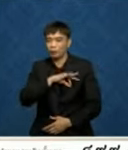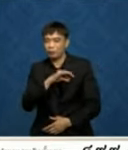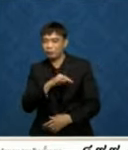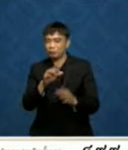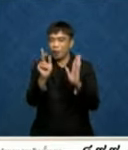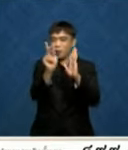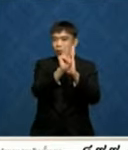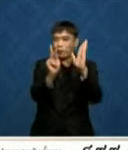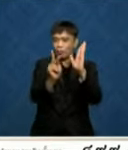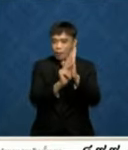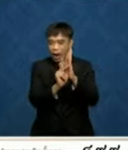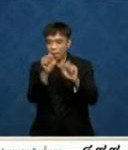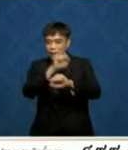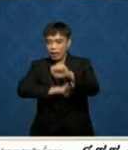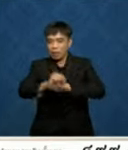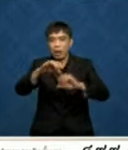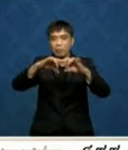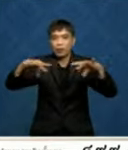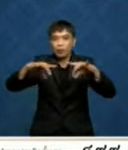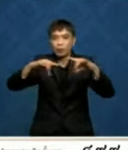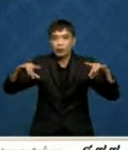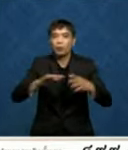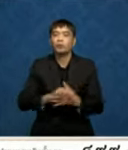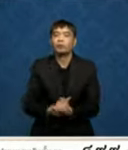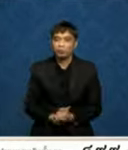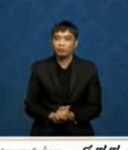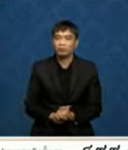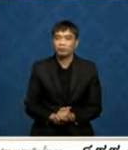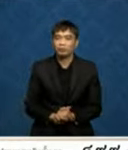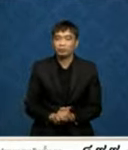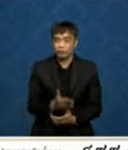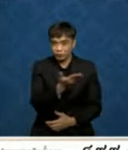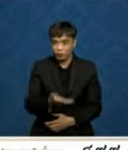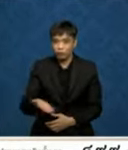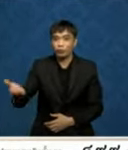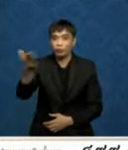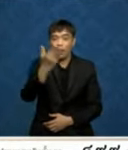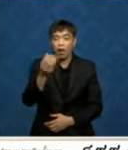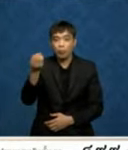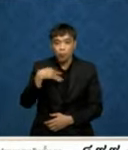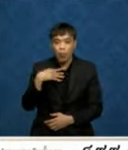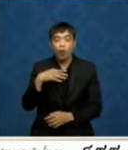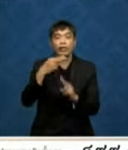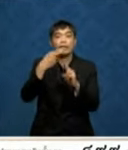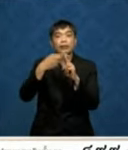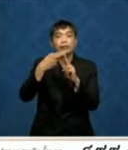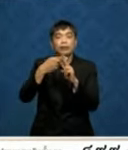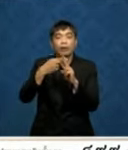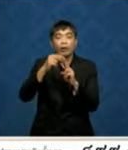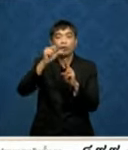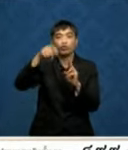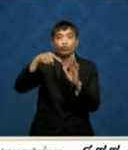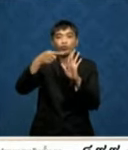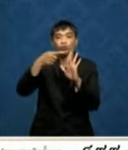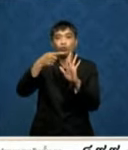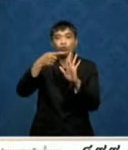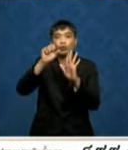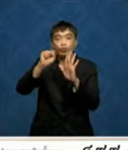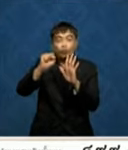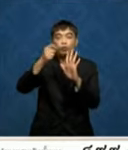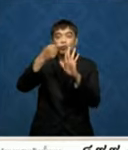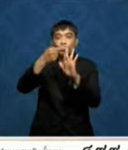ญและกฎหมายนะครับเกือบทุกท่านใช้คำว่าสุ่มเสี่ยงนะครับคำว่าสุ่มเสี่ยงเนี่ย แปลอีกความห